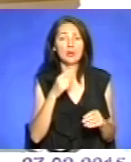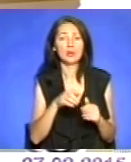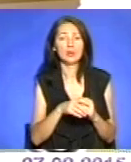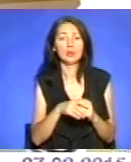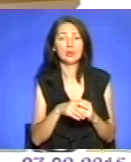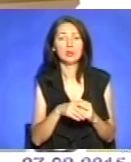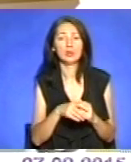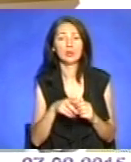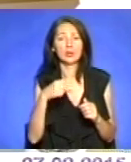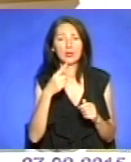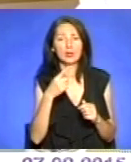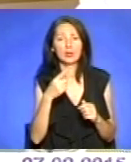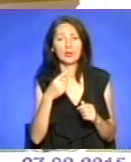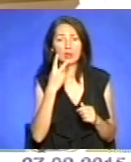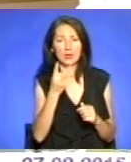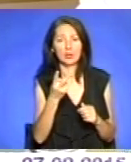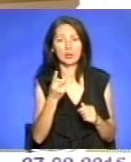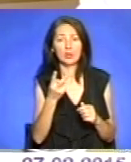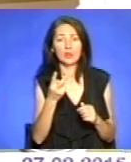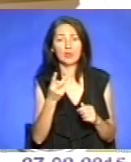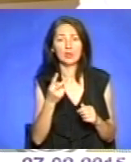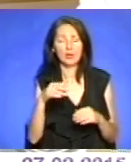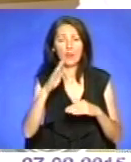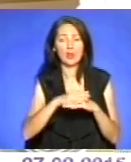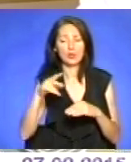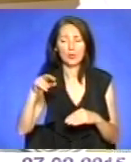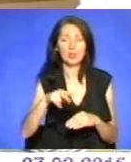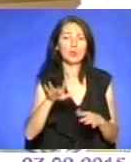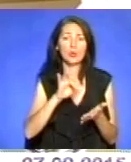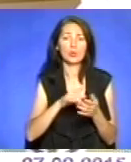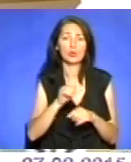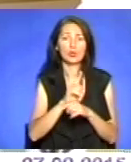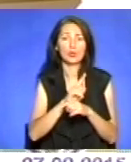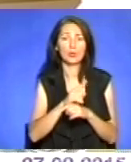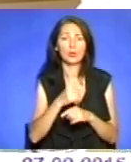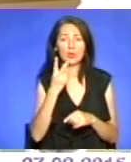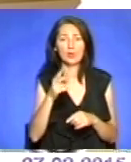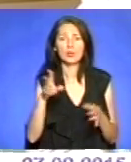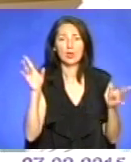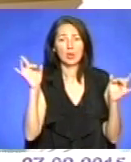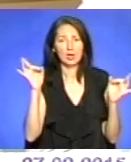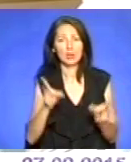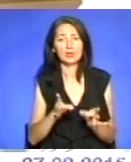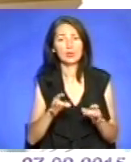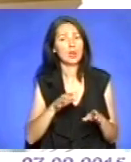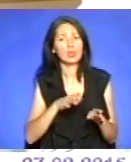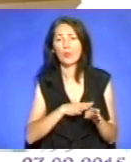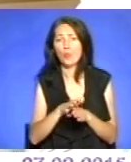тернопільчан, дивишся, вечором проходиш по місту Тернополю і дивишся, що три ресторани забиті, кафешки